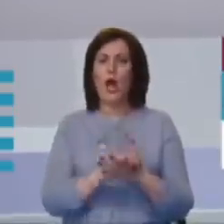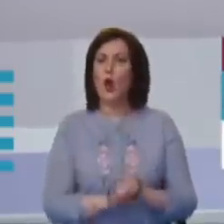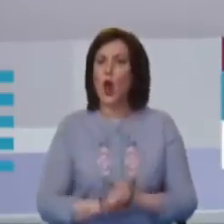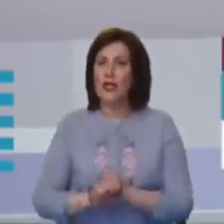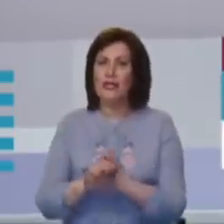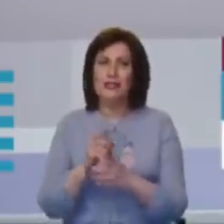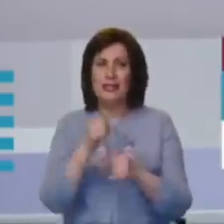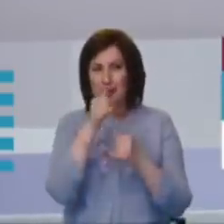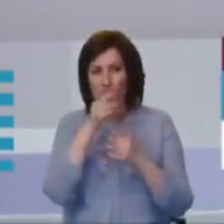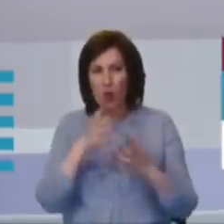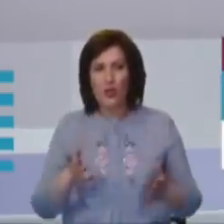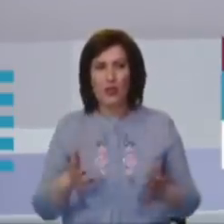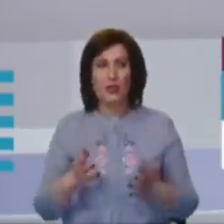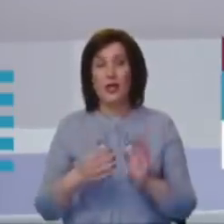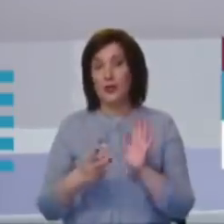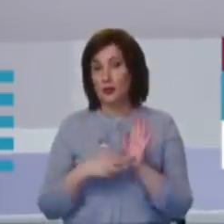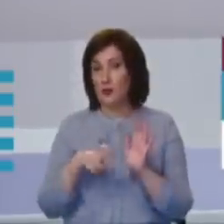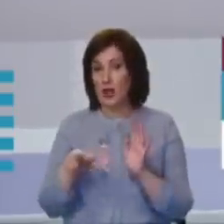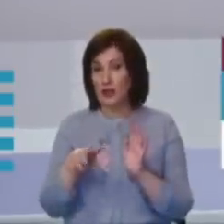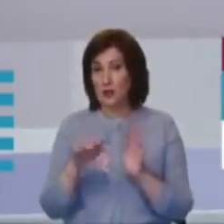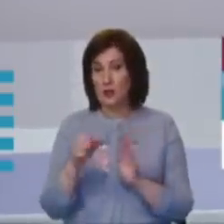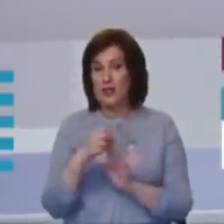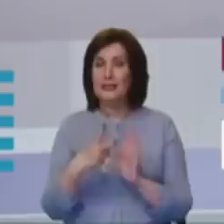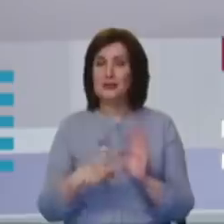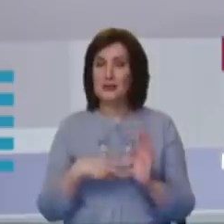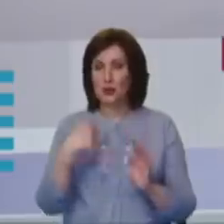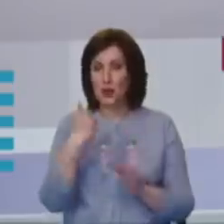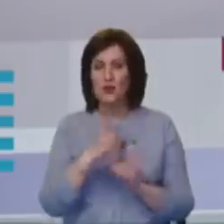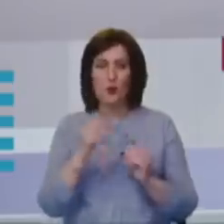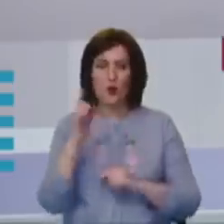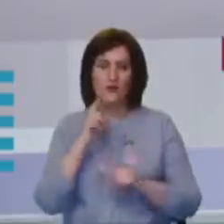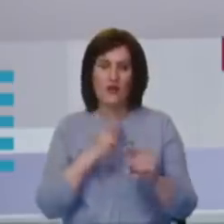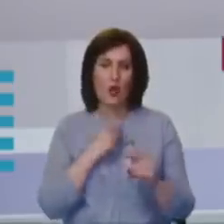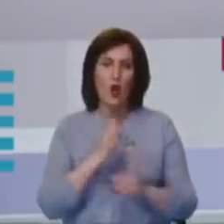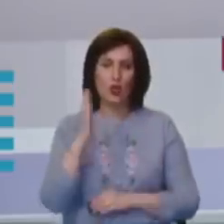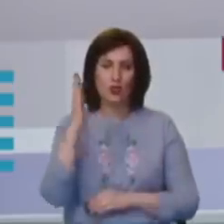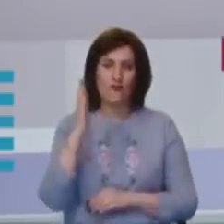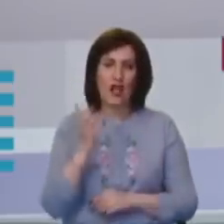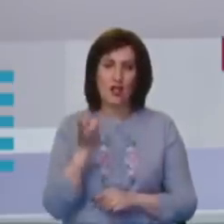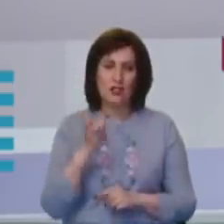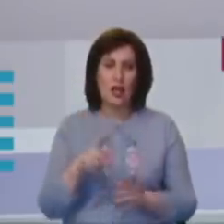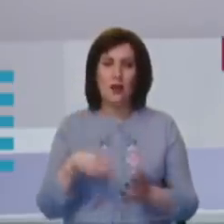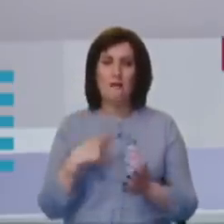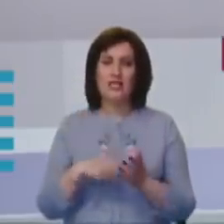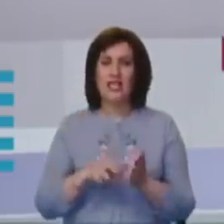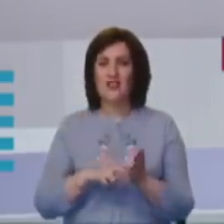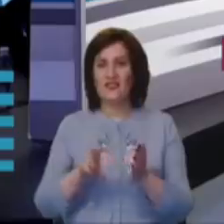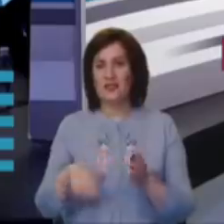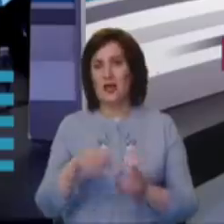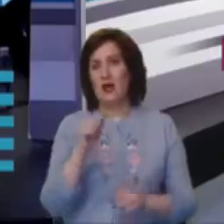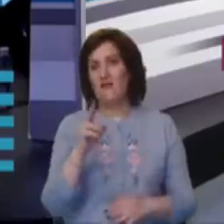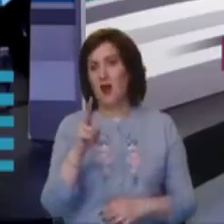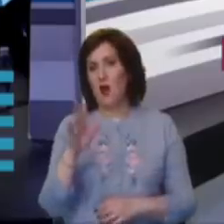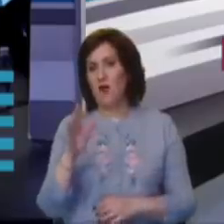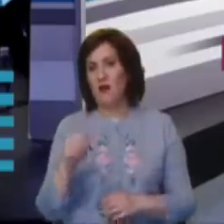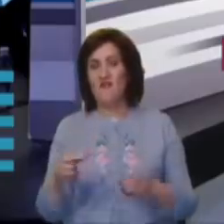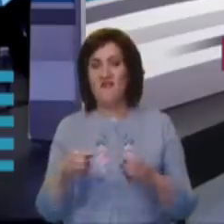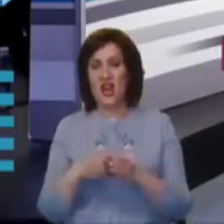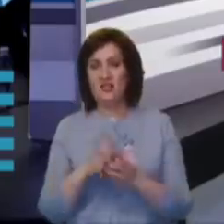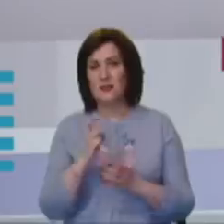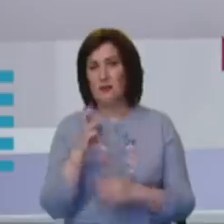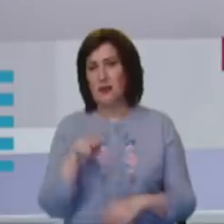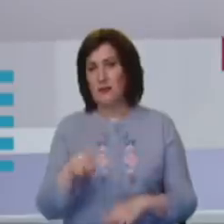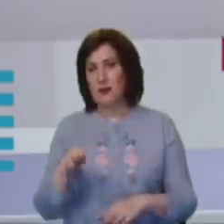могли. 7 листопада 2017 року у Верховній Раді голосувалося питання відставки Арсена Авакова. Фракція БПП